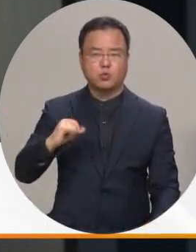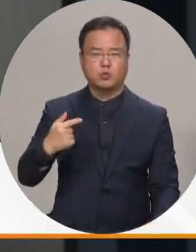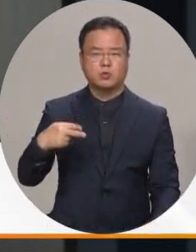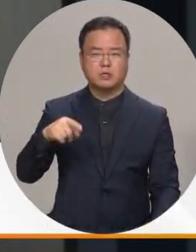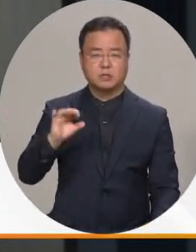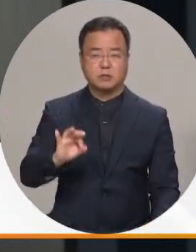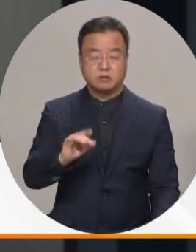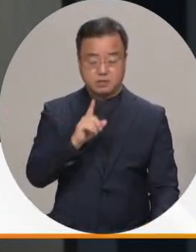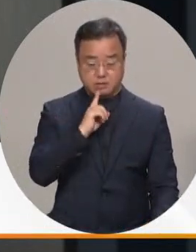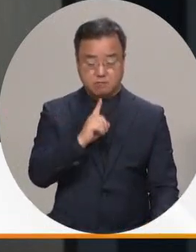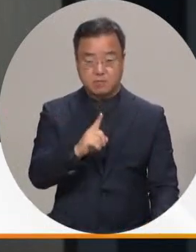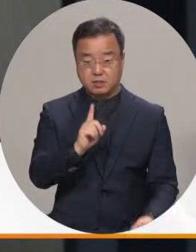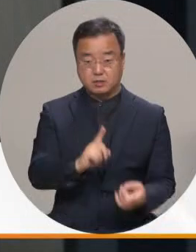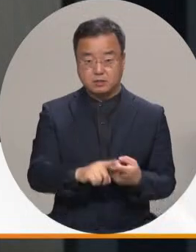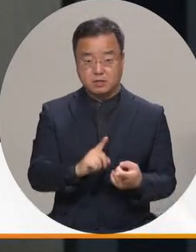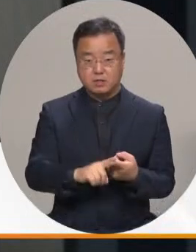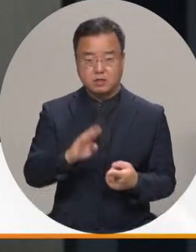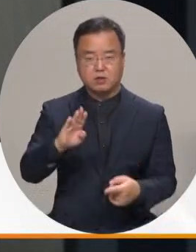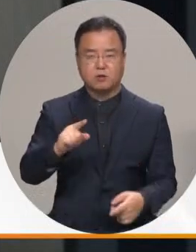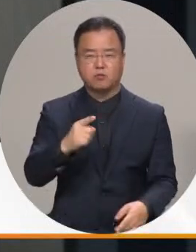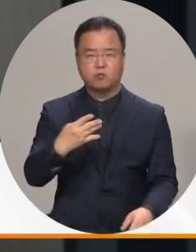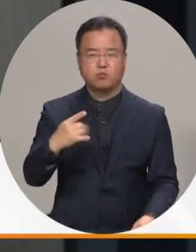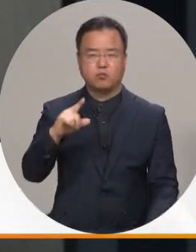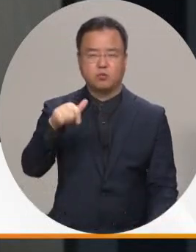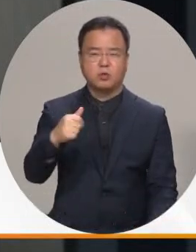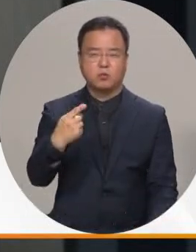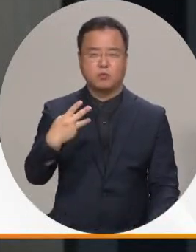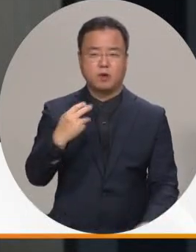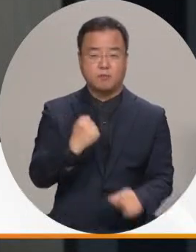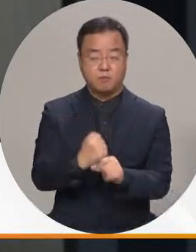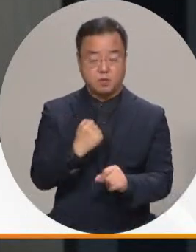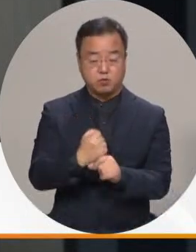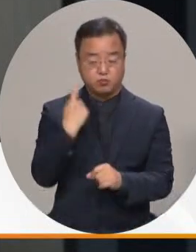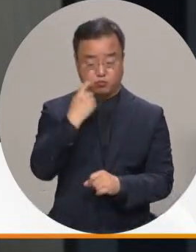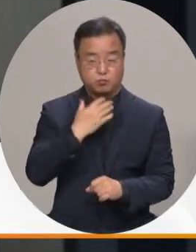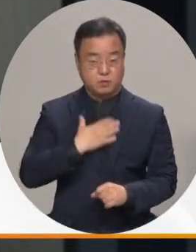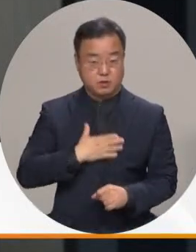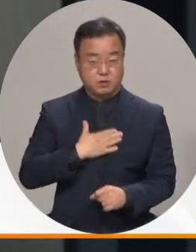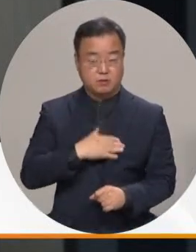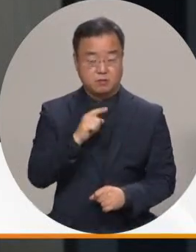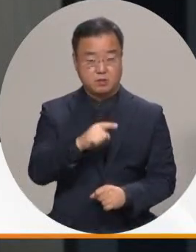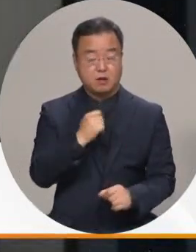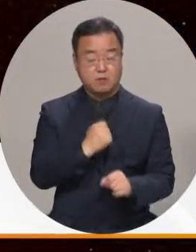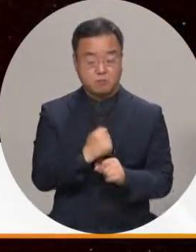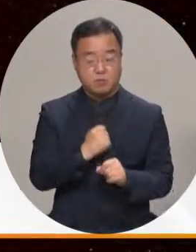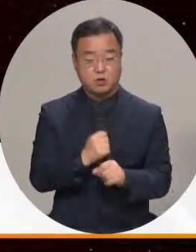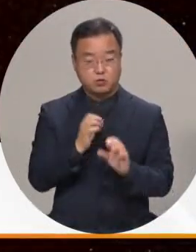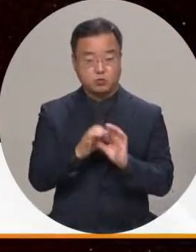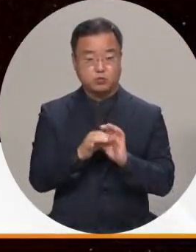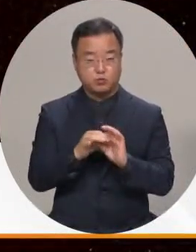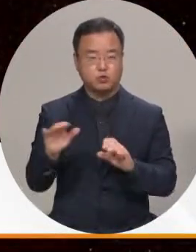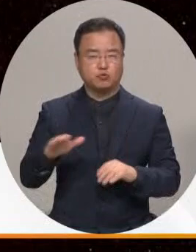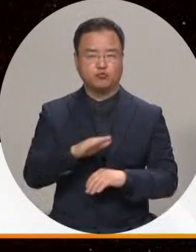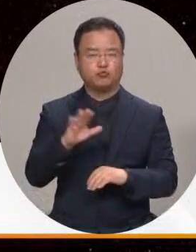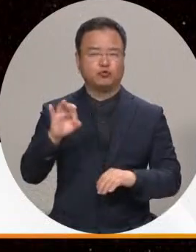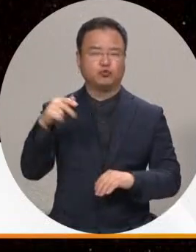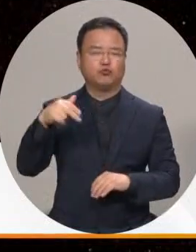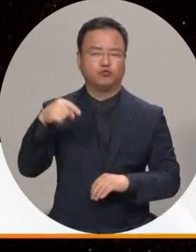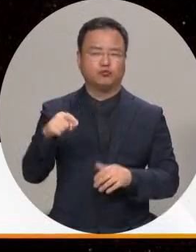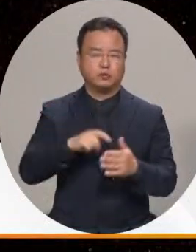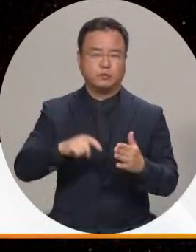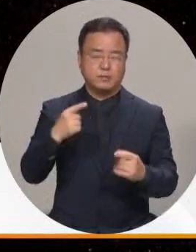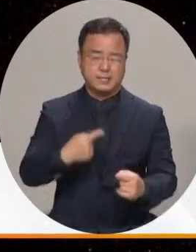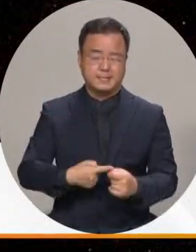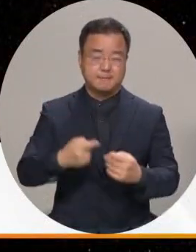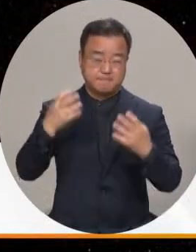블랙홀이 만들어진다고 다들 알고 있을 텐데요 실제로 초신성의 의해서 만 만들어진 블랙홀은 우리 우주의 가장 많은 블랙홀로